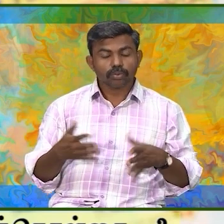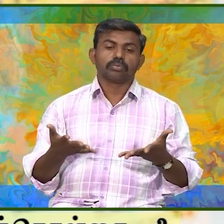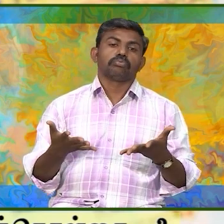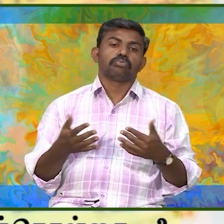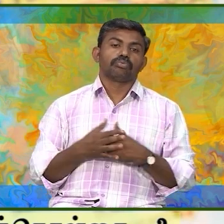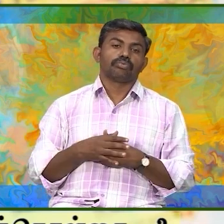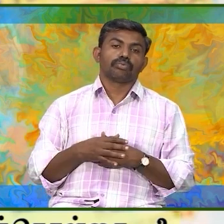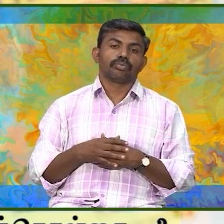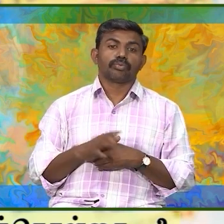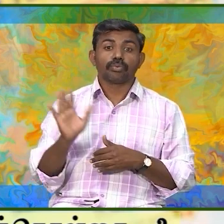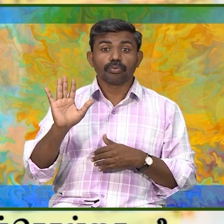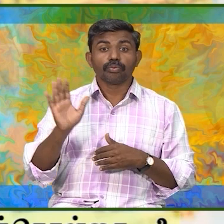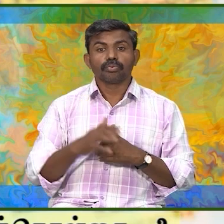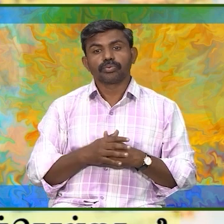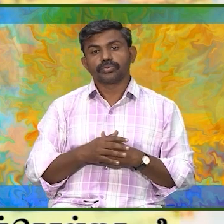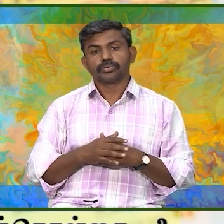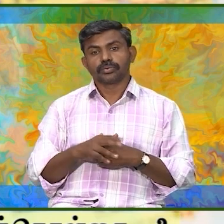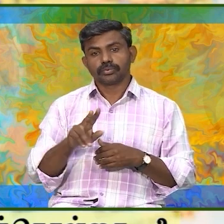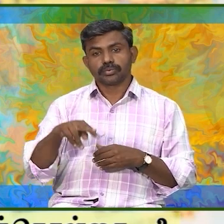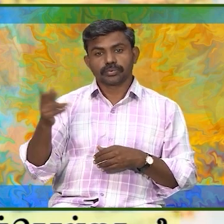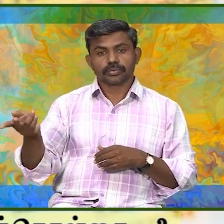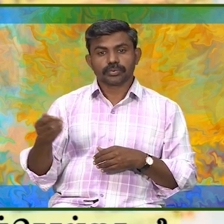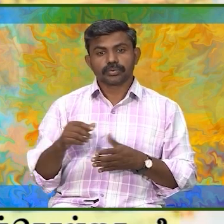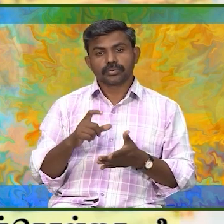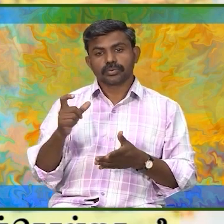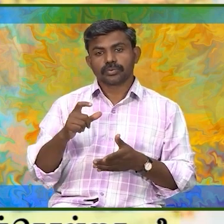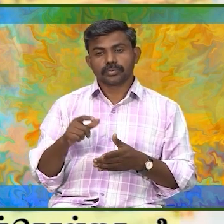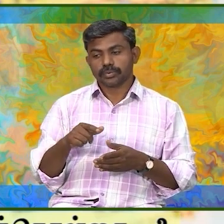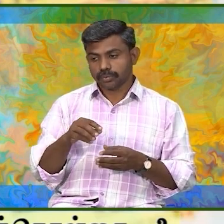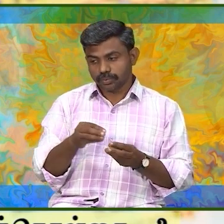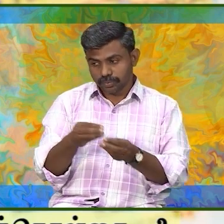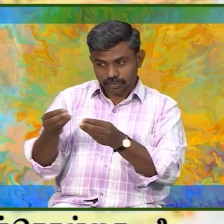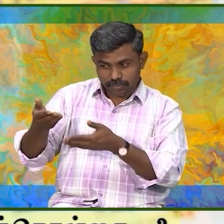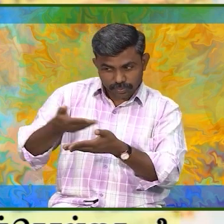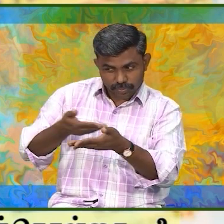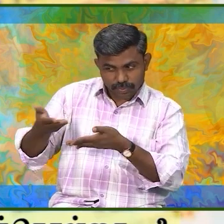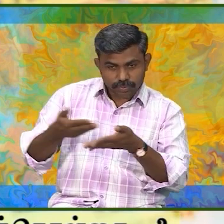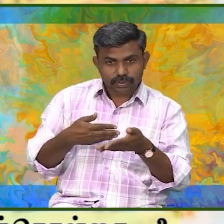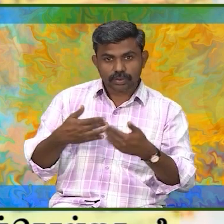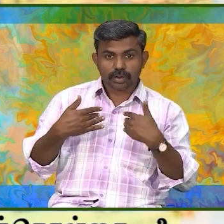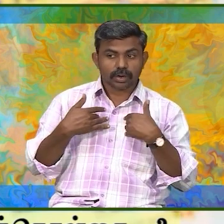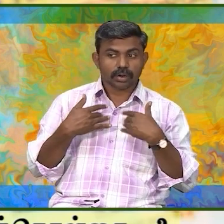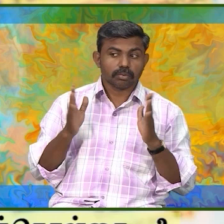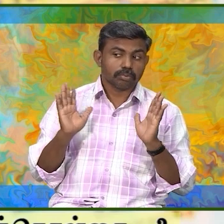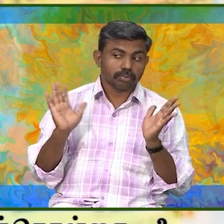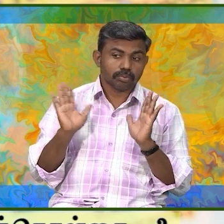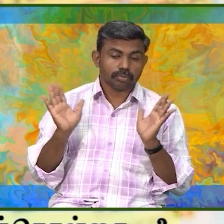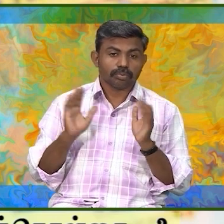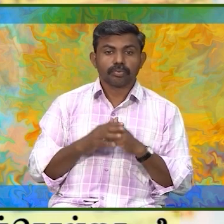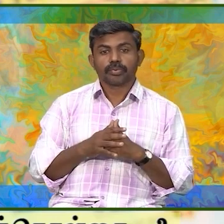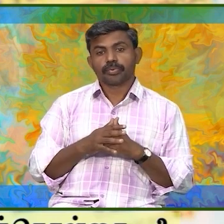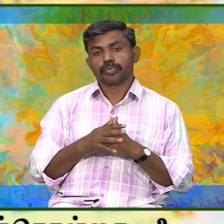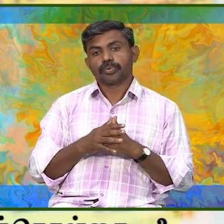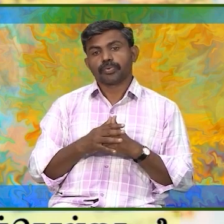முடியுமா? முடியாது. பக்கத்து நாட்டுக்கிட்ட நம்ம மூலப்பொருள்களை வாங்கணுங்கிறக்காக நம்ம கொள்கையை ஒரு நாள் நம்ம விட்டு கொடுக்க